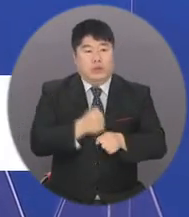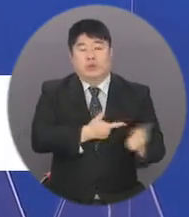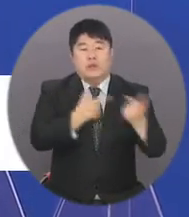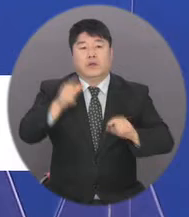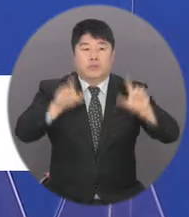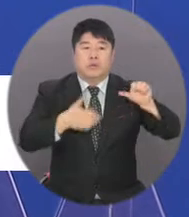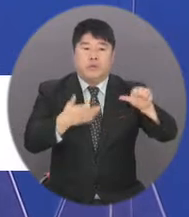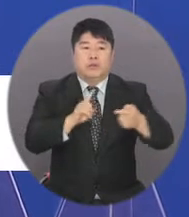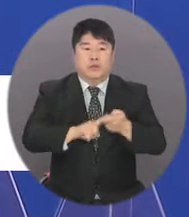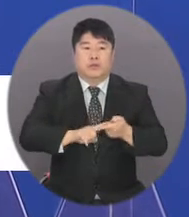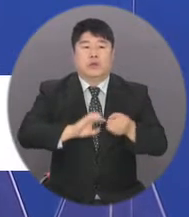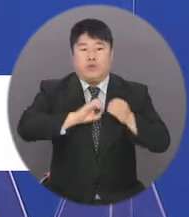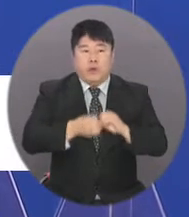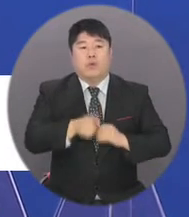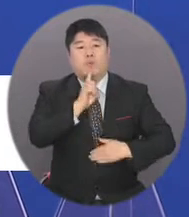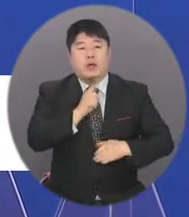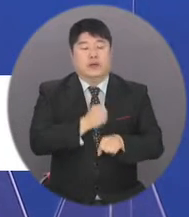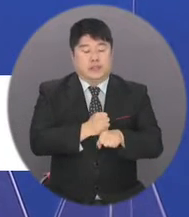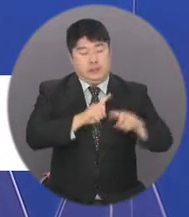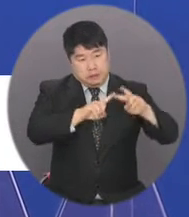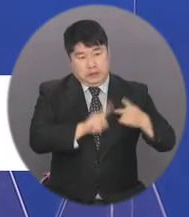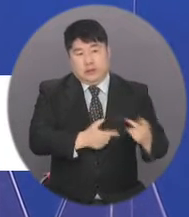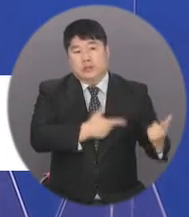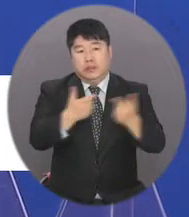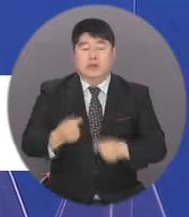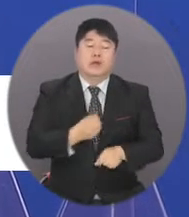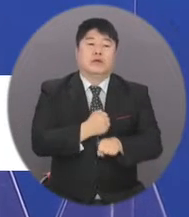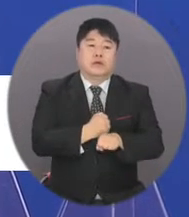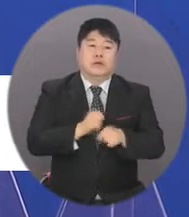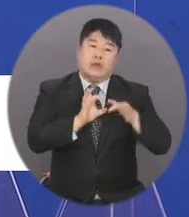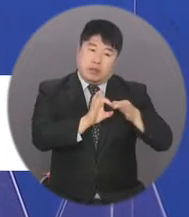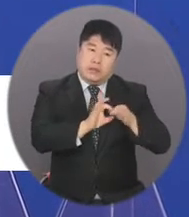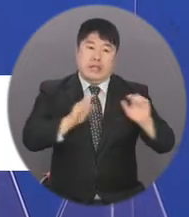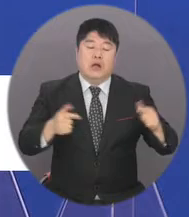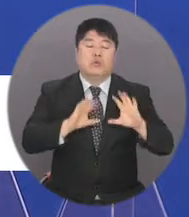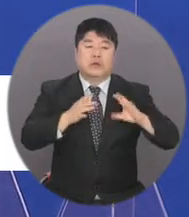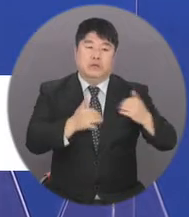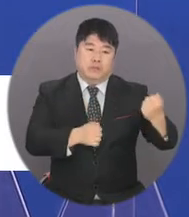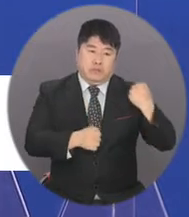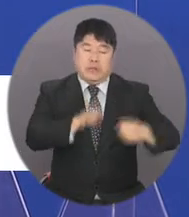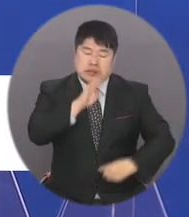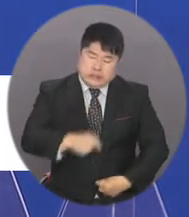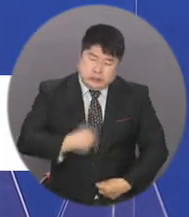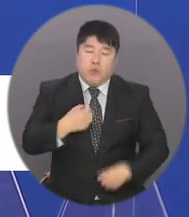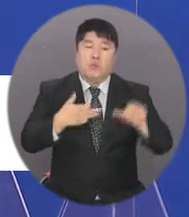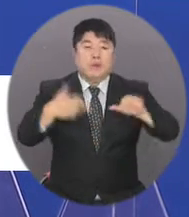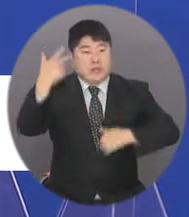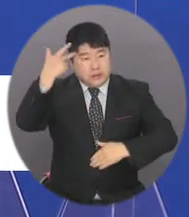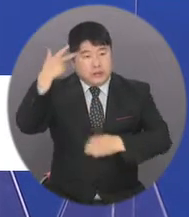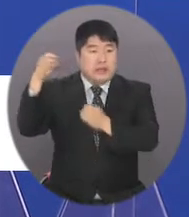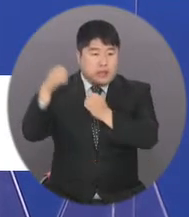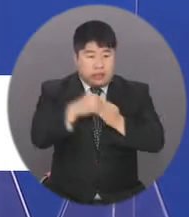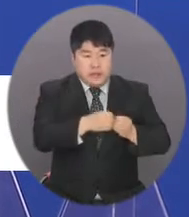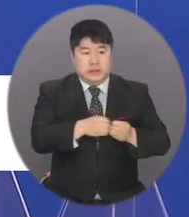다시는 5.18에 대한 왜곡 발언이나 이런 것으로 연결되지 않고 국민의힘이 진정으로 5.18 정신을